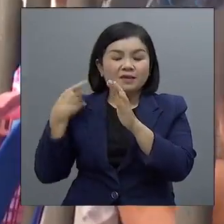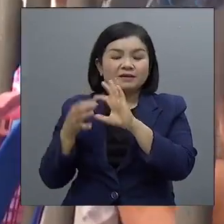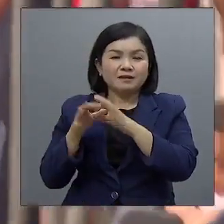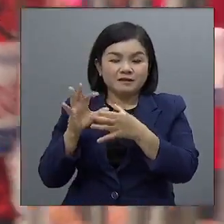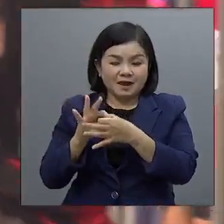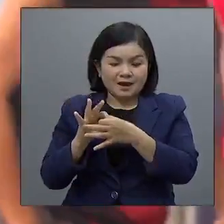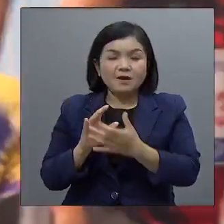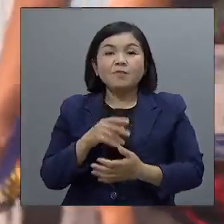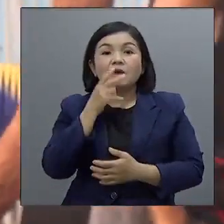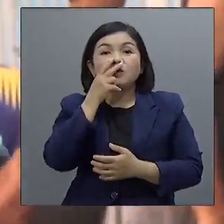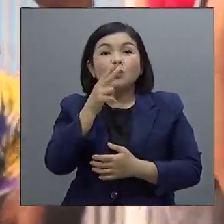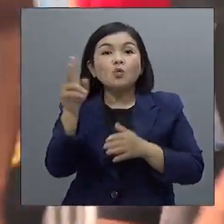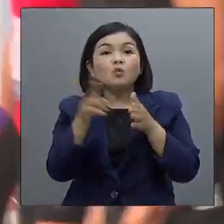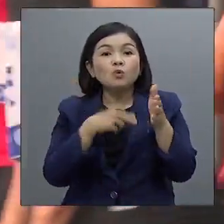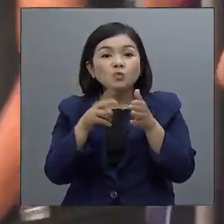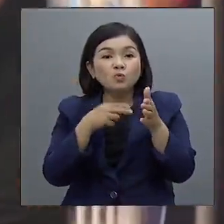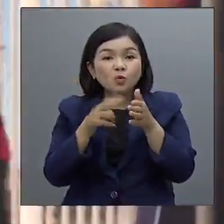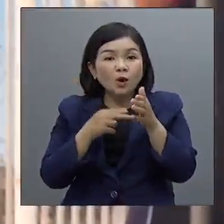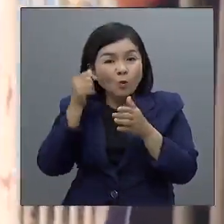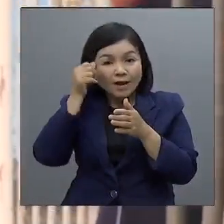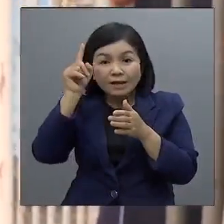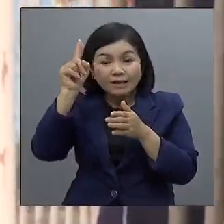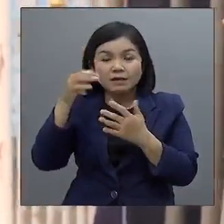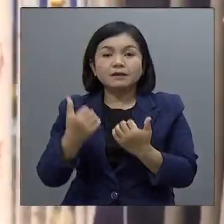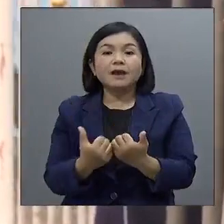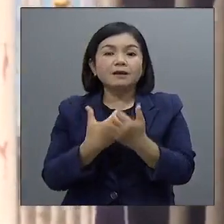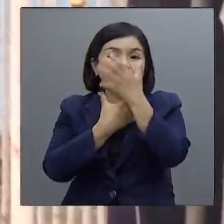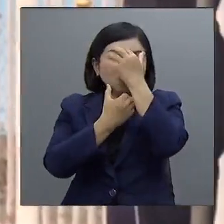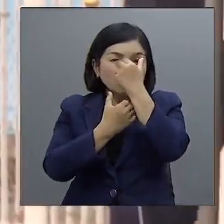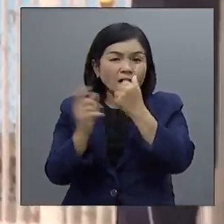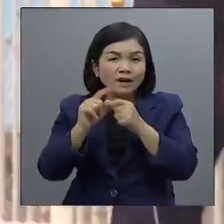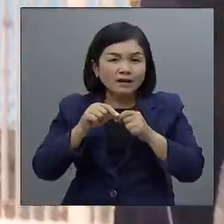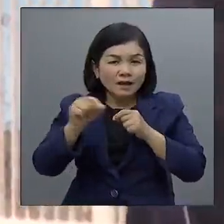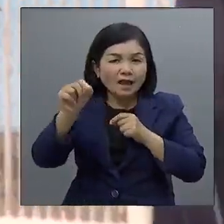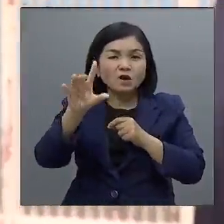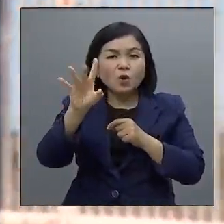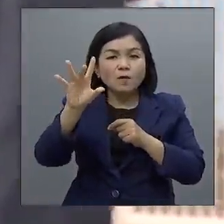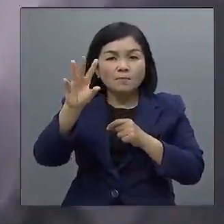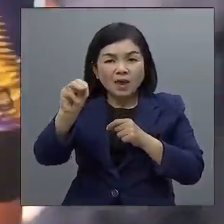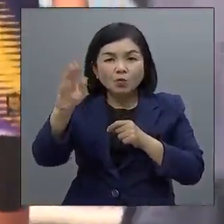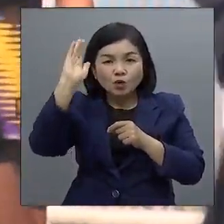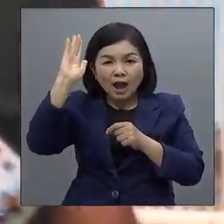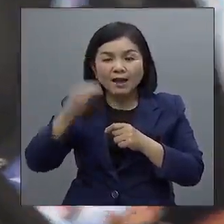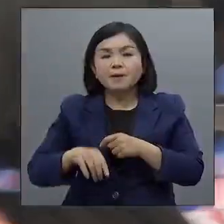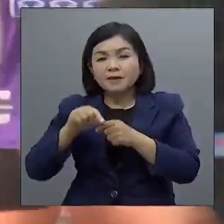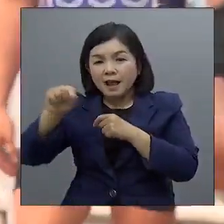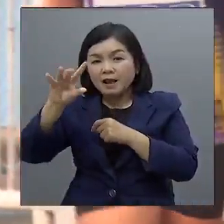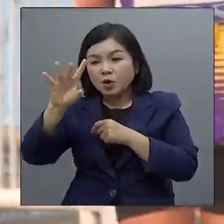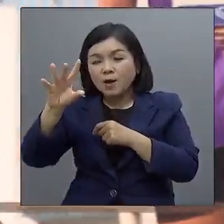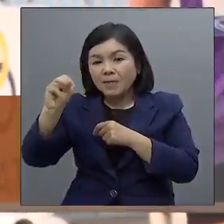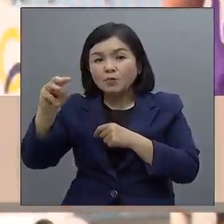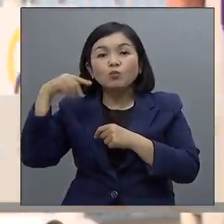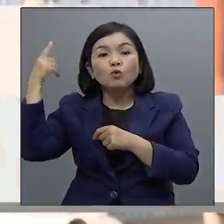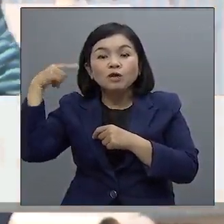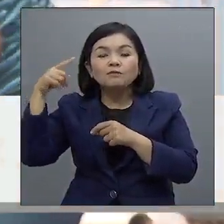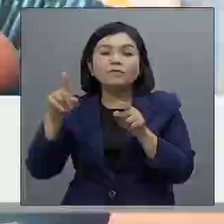ไปต่อกันที่กรีฑาชิงชัยวันแรกครับแน่นอนไฮไลท์อยู่ที่วิ่ง100เมตรชายและหญิงครับโดยในประเภทชายก็มีเทพบิวภูริพลบุญ